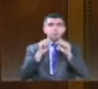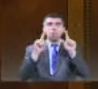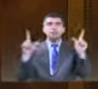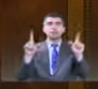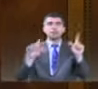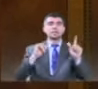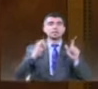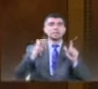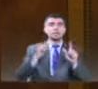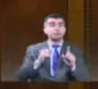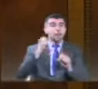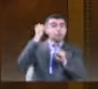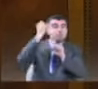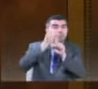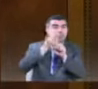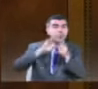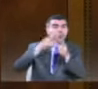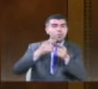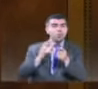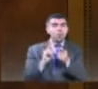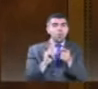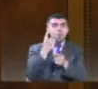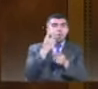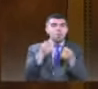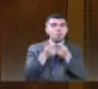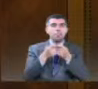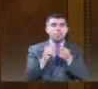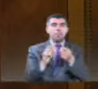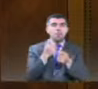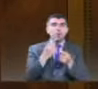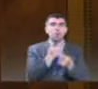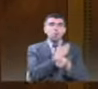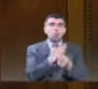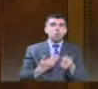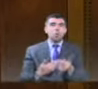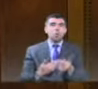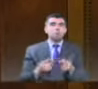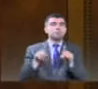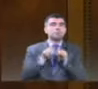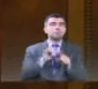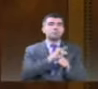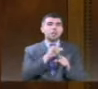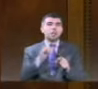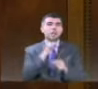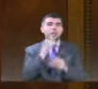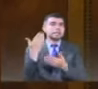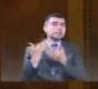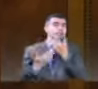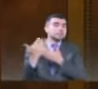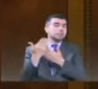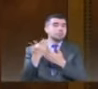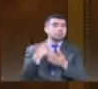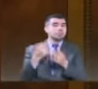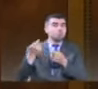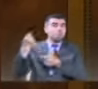هذا النهج الإصلاحي الإرادي المسؤول والجريء للحكومة مكن من تعزيز جاذبية الاقتصاد الوطني والثقة